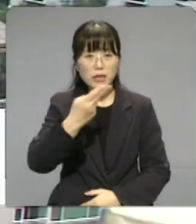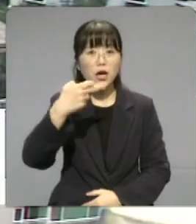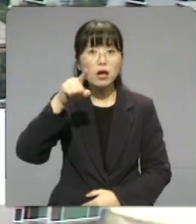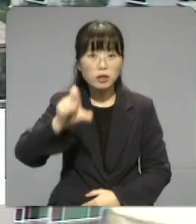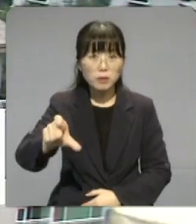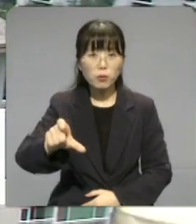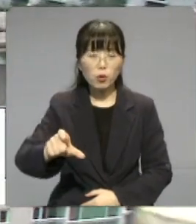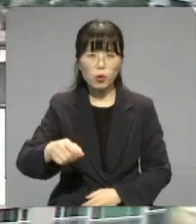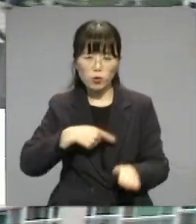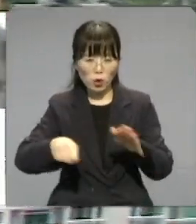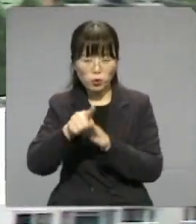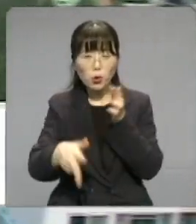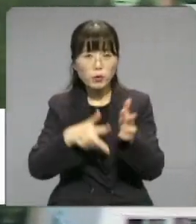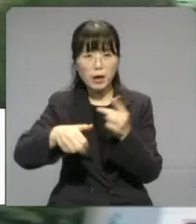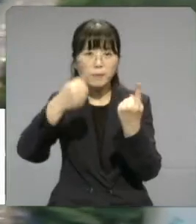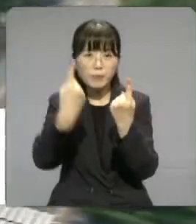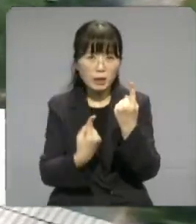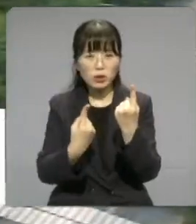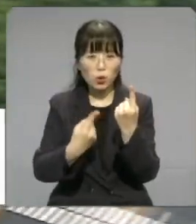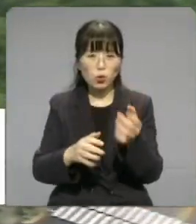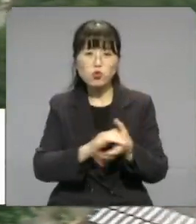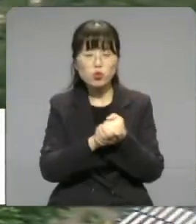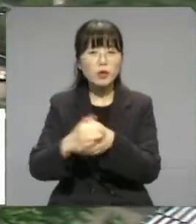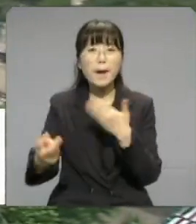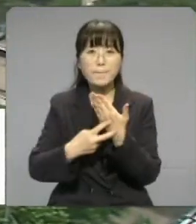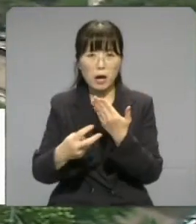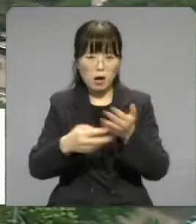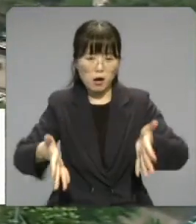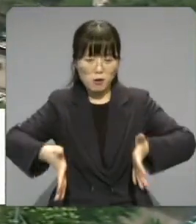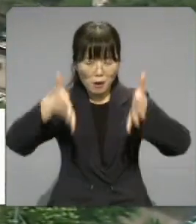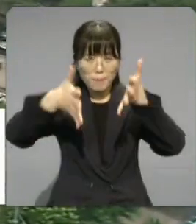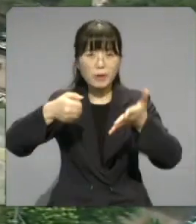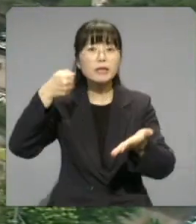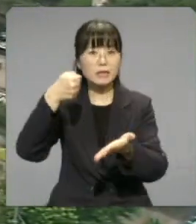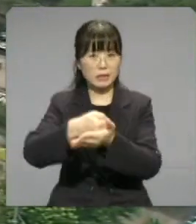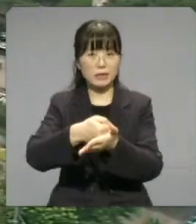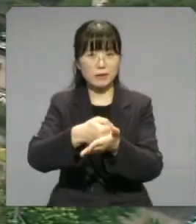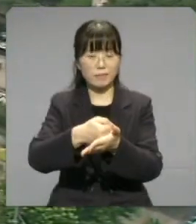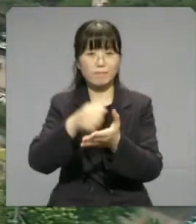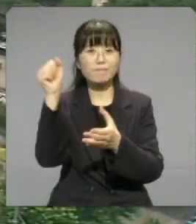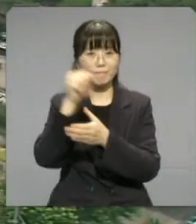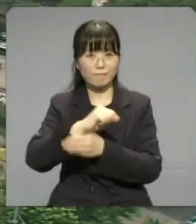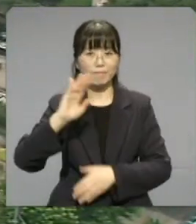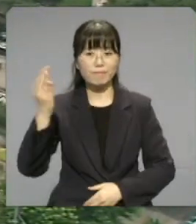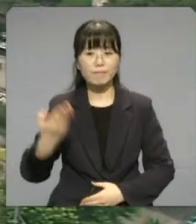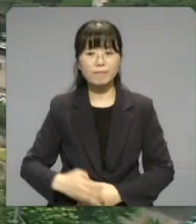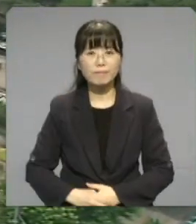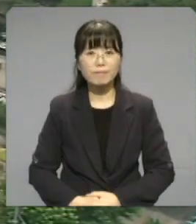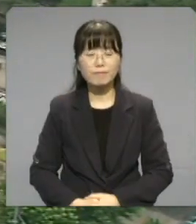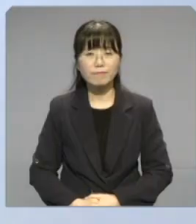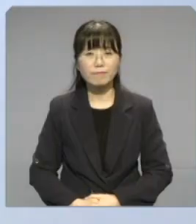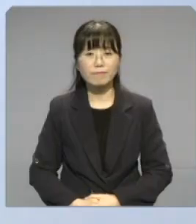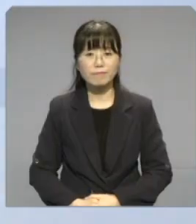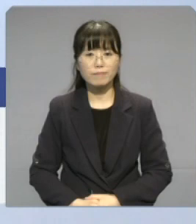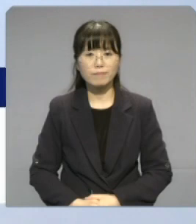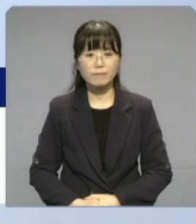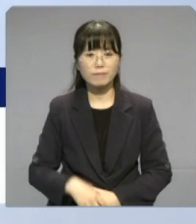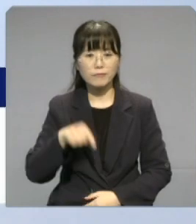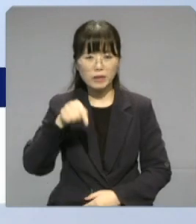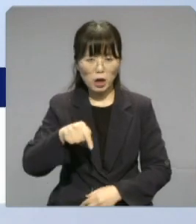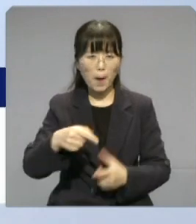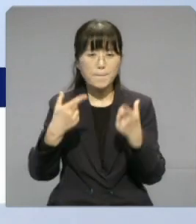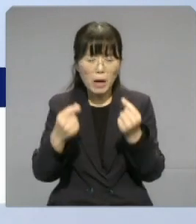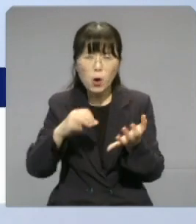2015년 선도사업 1호로 우정병원 건물이 지정되는 결실을 맺었습니다. 이것만큼